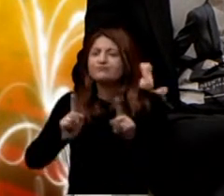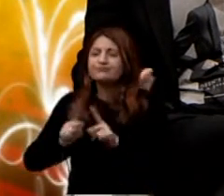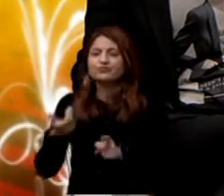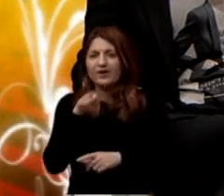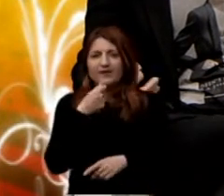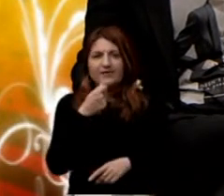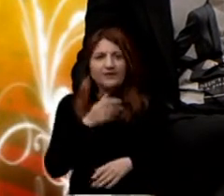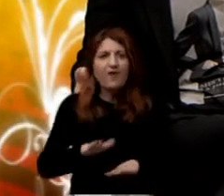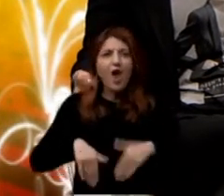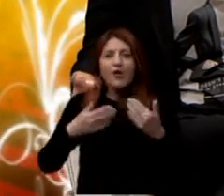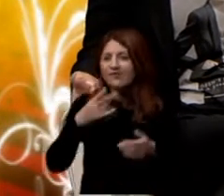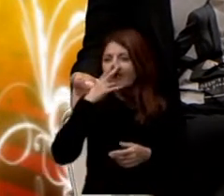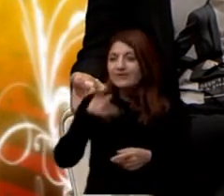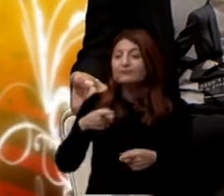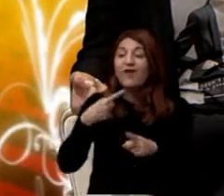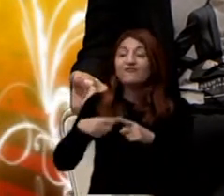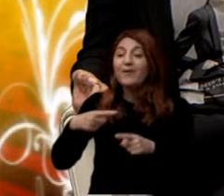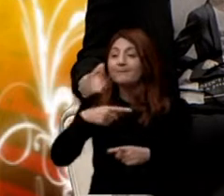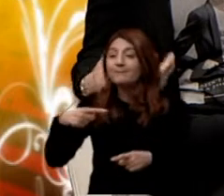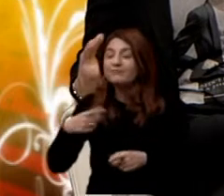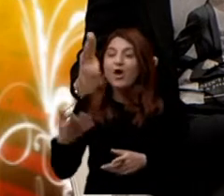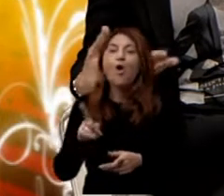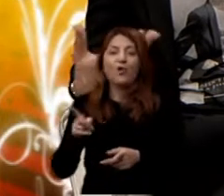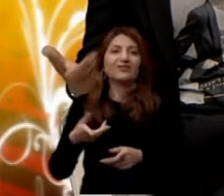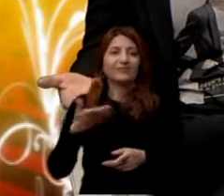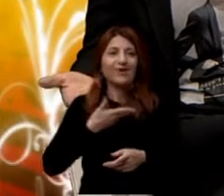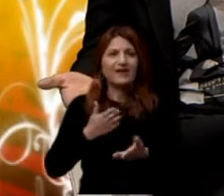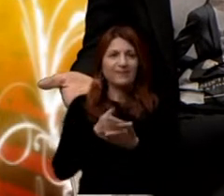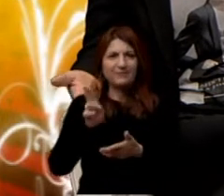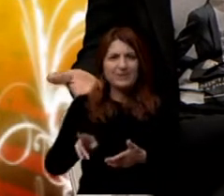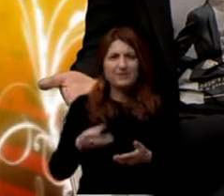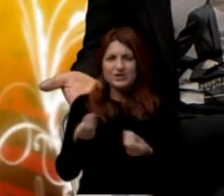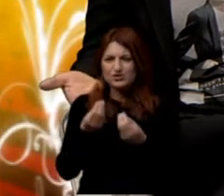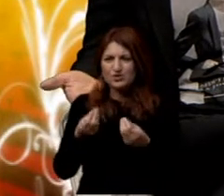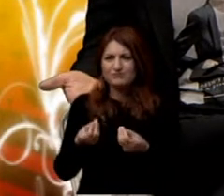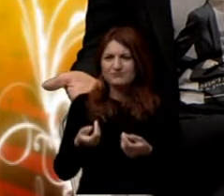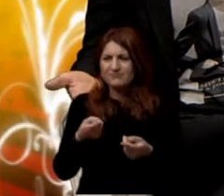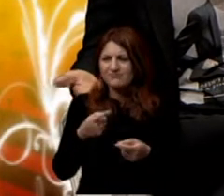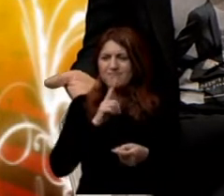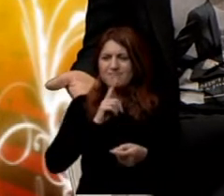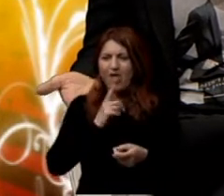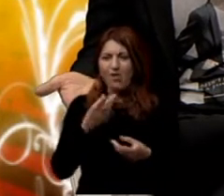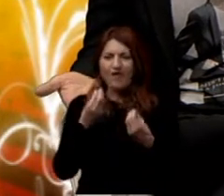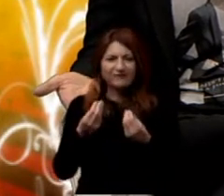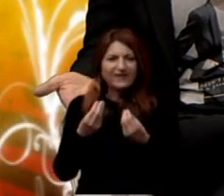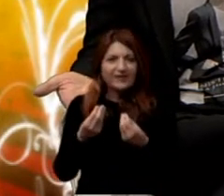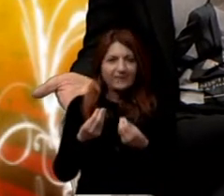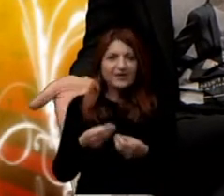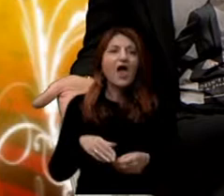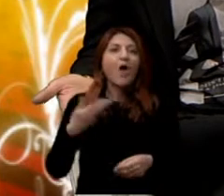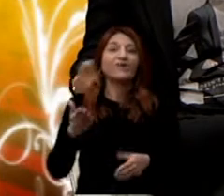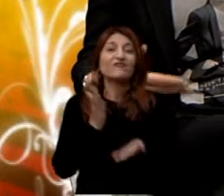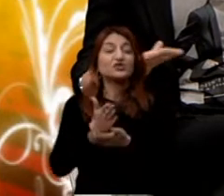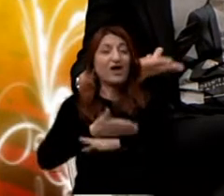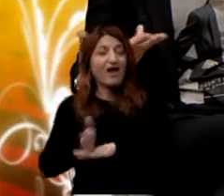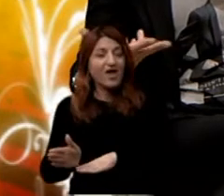da mi anticipiramo neke nedostatke koji se mogu razviti. Jer jednom kad imate kliničke simptome deficita vitamina, onda je već zapravo i pomalo